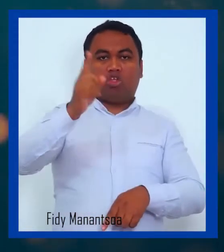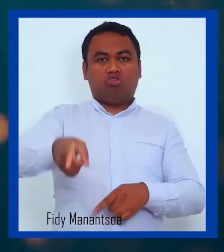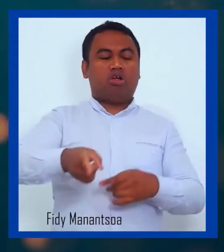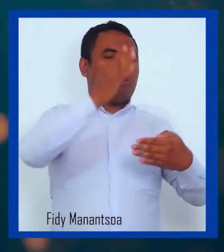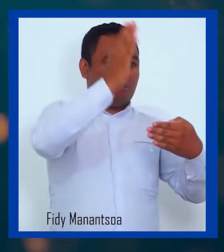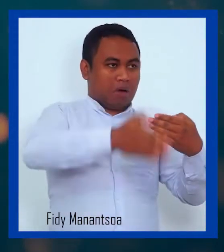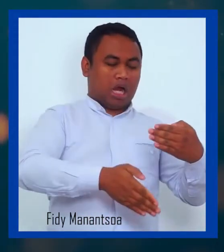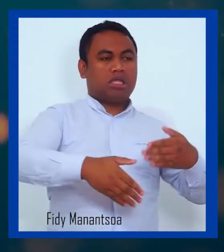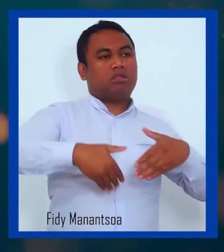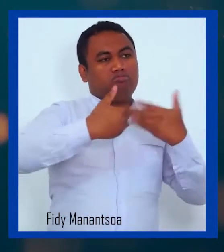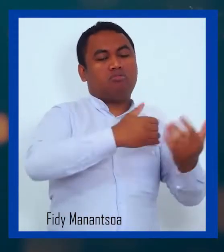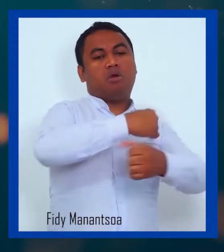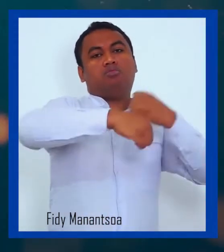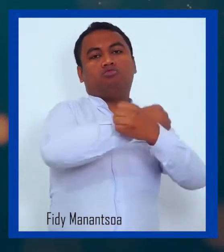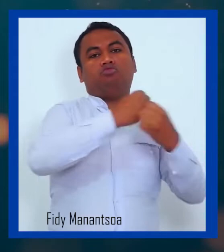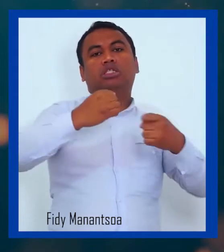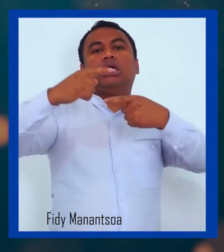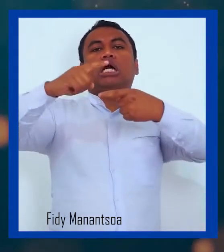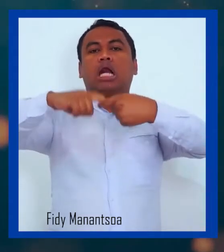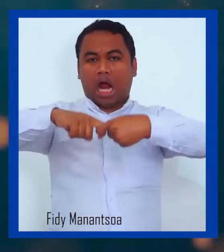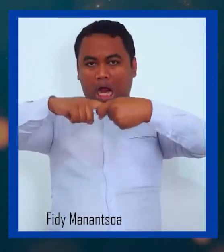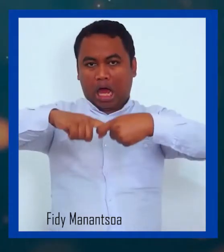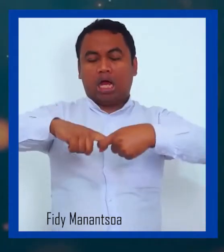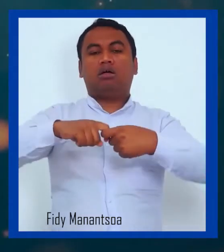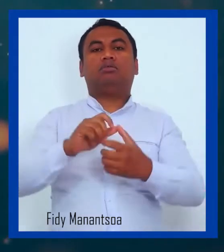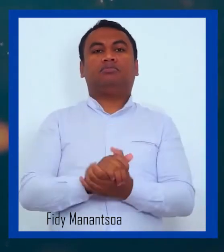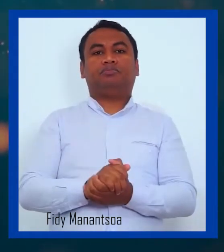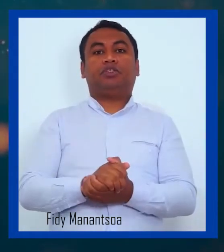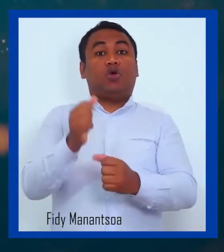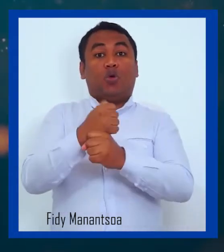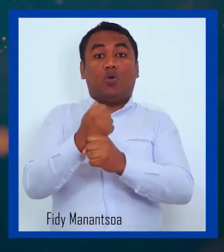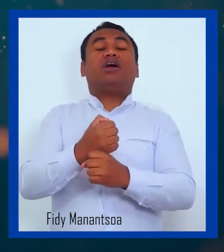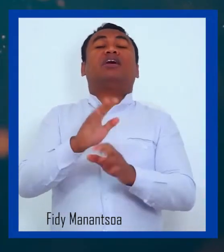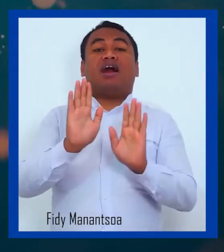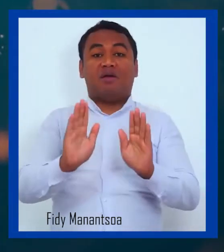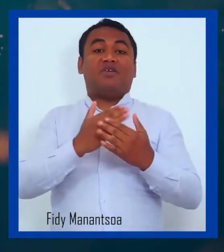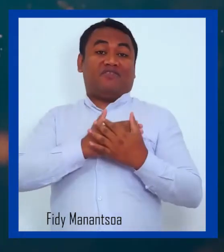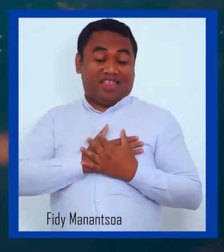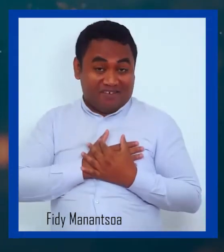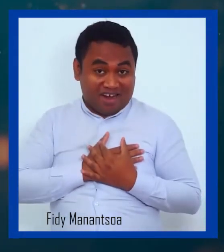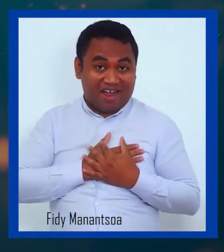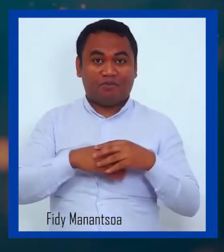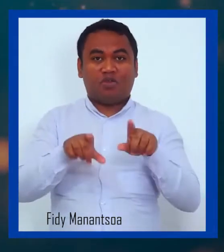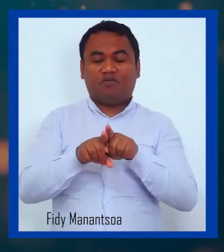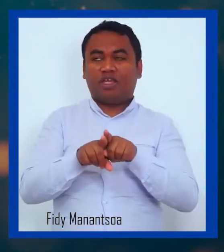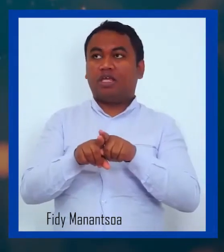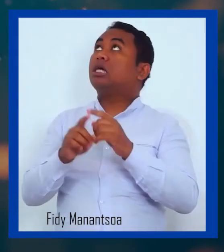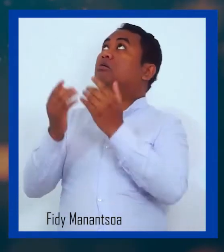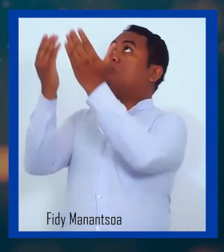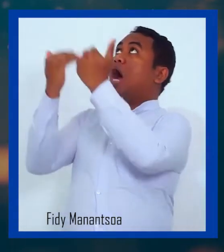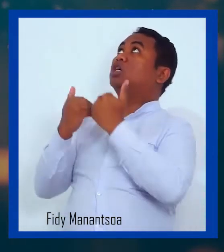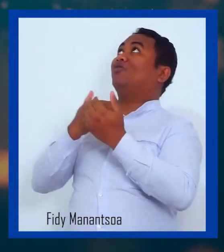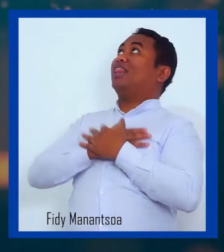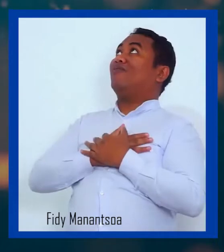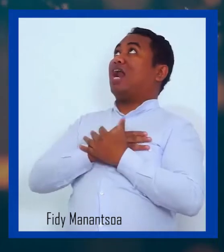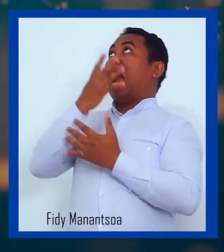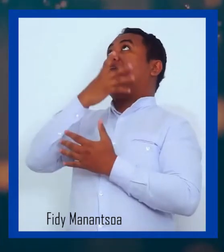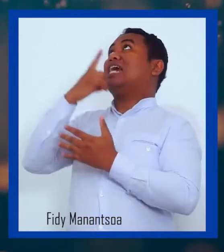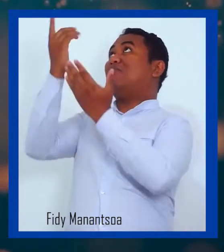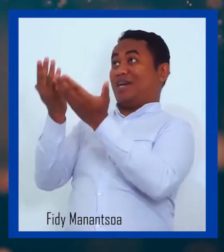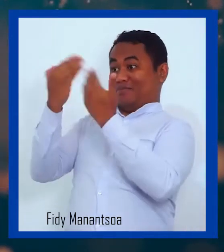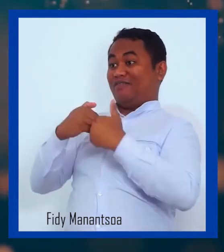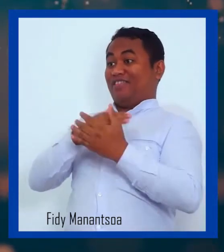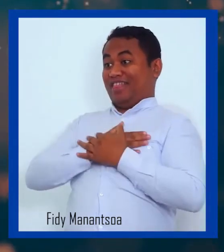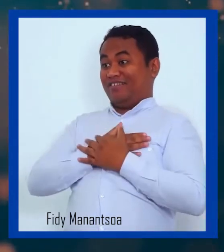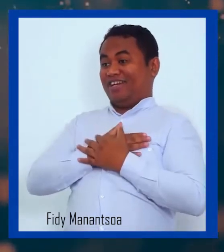rahalahy. Izany hoe ny olona resy lahatra ny fitiavan'i Kristy no afaka ity tahaka ny fitiavan'i Kristy ny hafa ihany koa. Jerefy